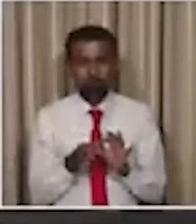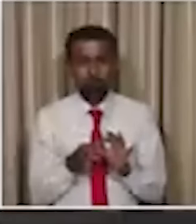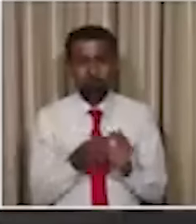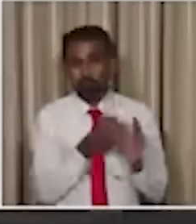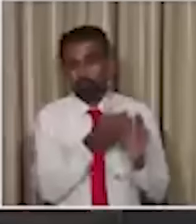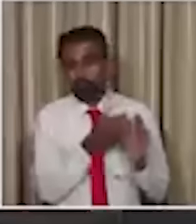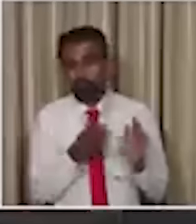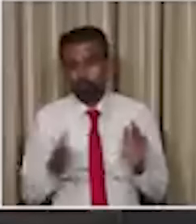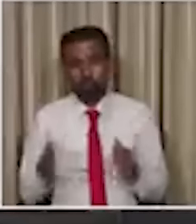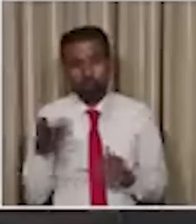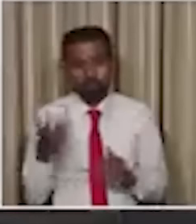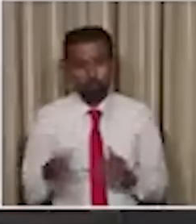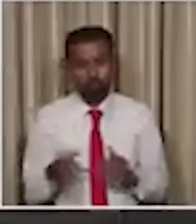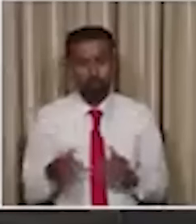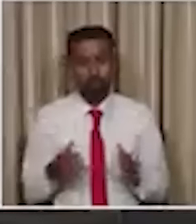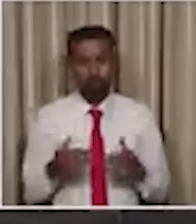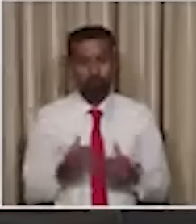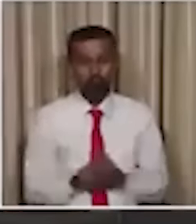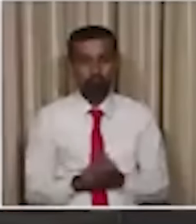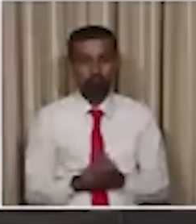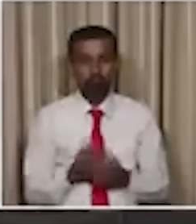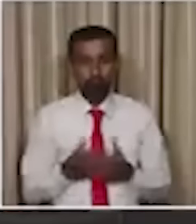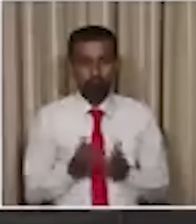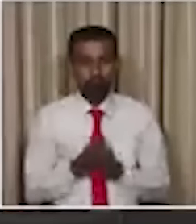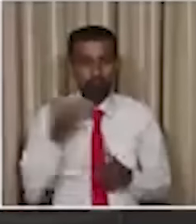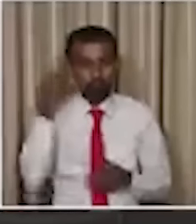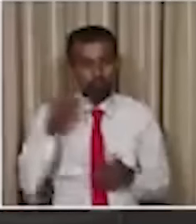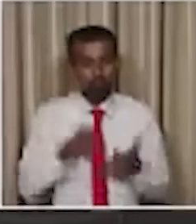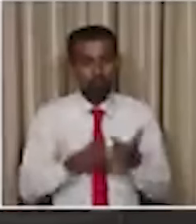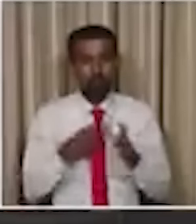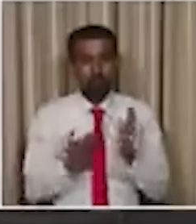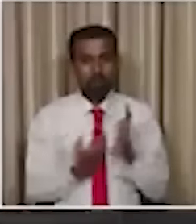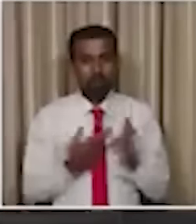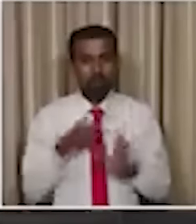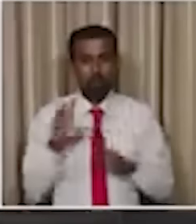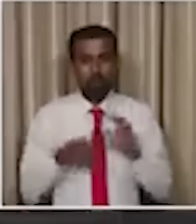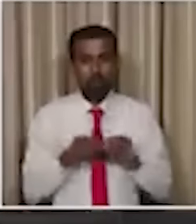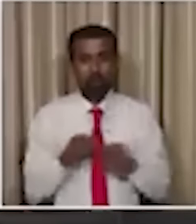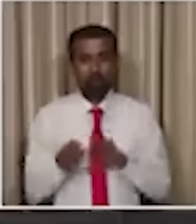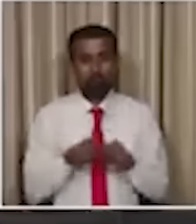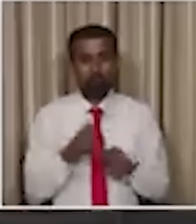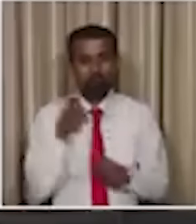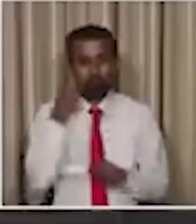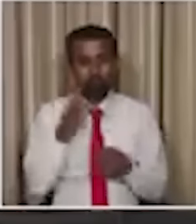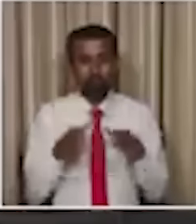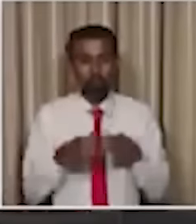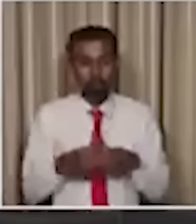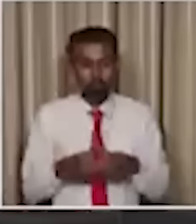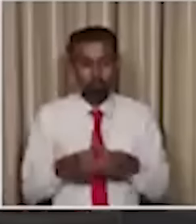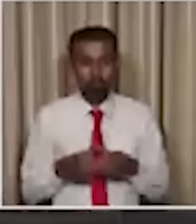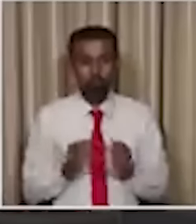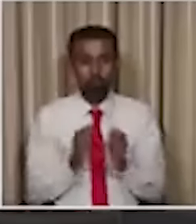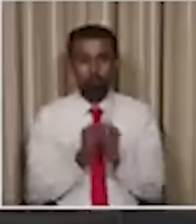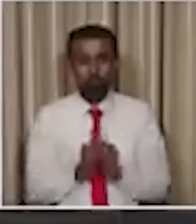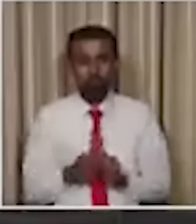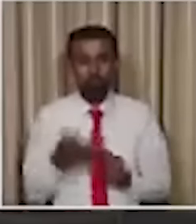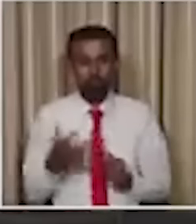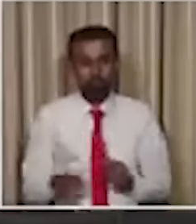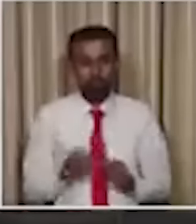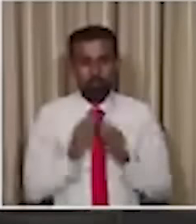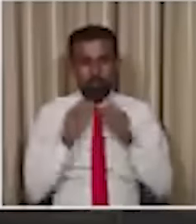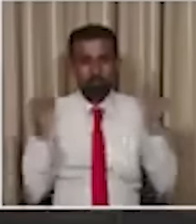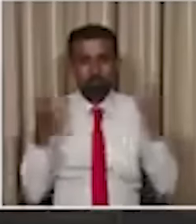සිට පැවතු බවට තවද ස්වයංඝාතක සාරාන් නැමැත්තාව තොරතුරුකරුවෙක් ලෙස බුද්ධි අංශ සමග කටයුතු කළ බවටත්